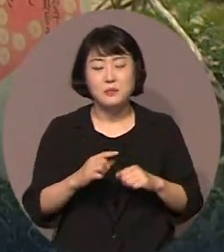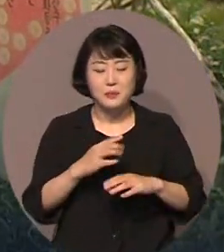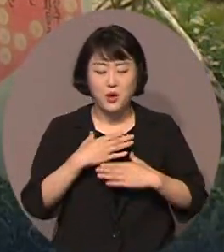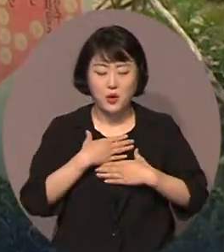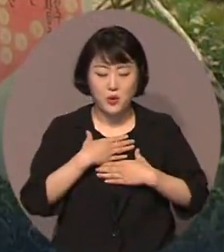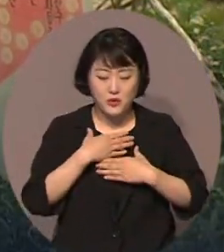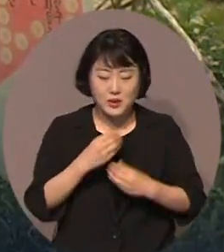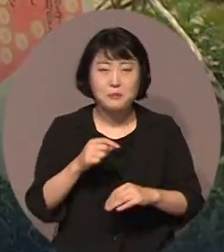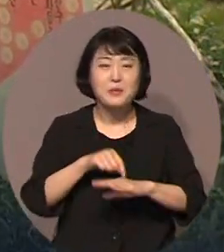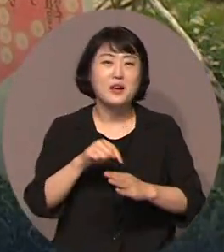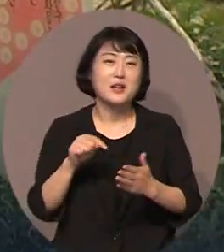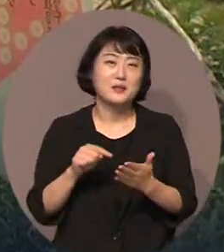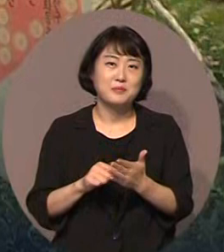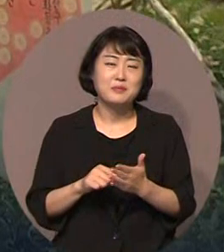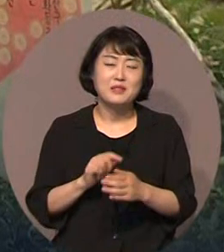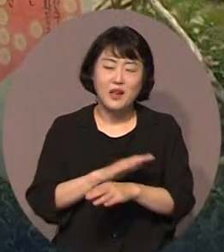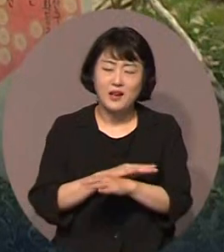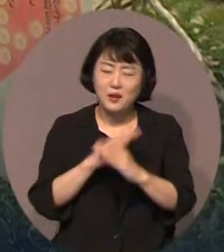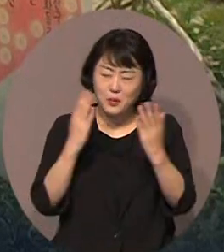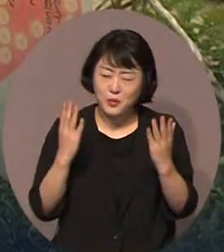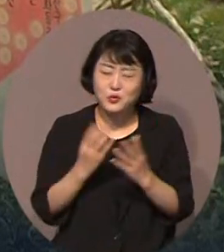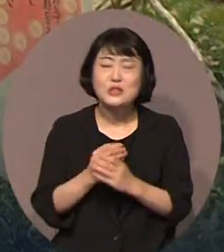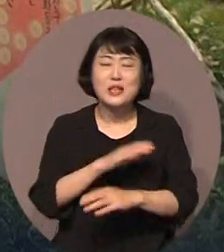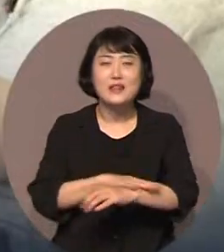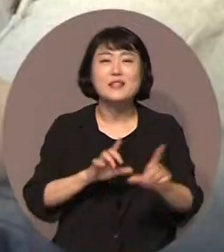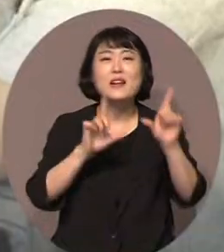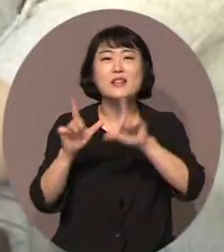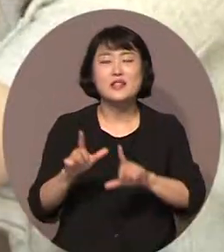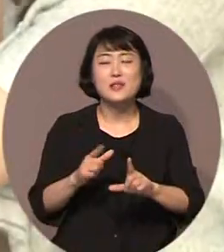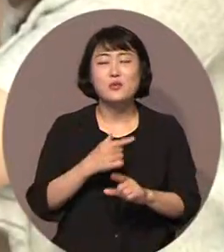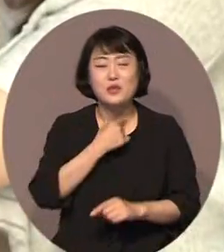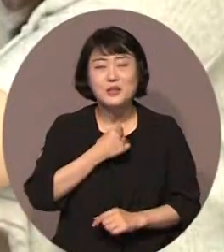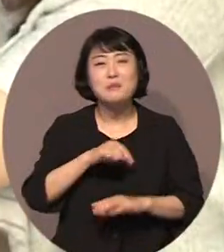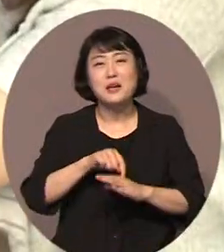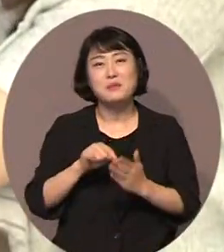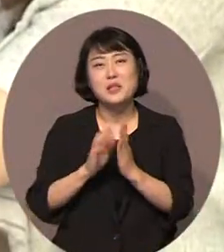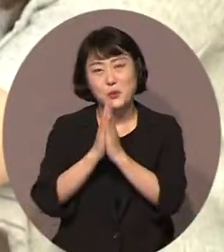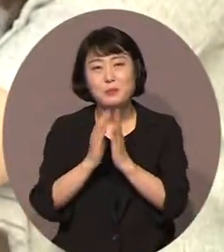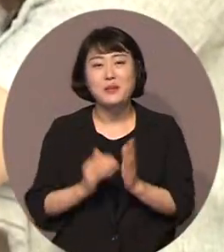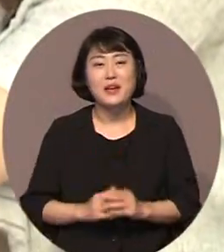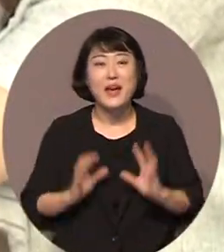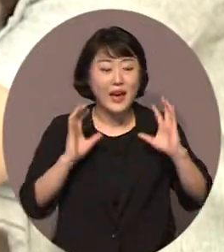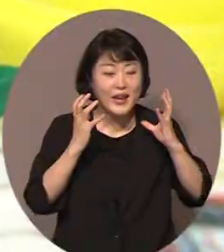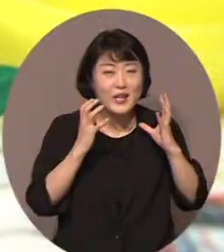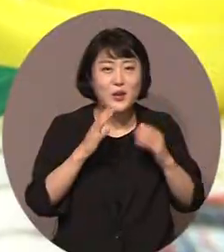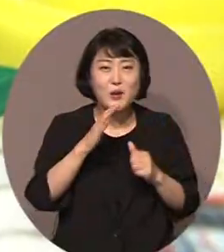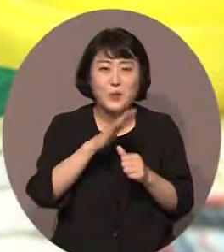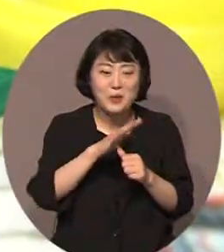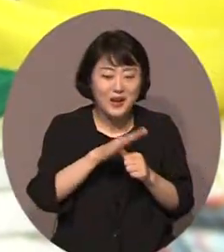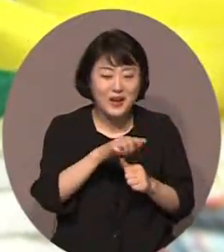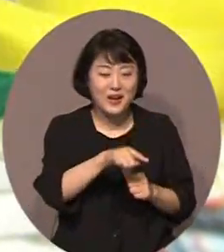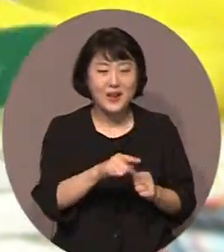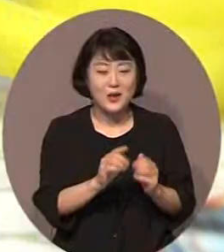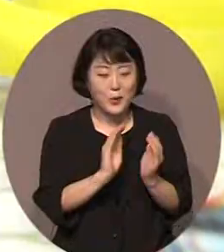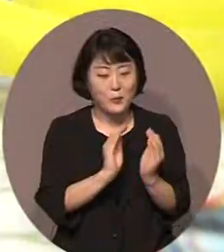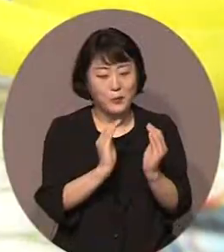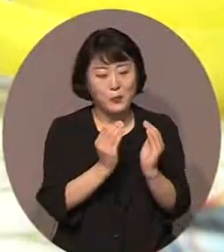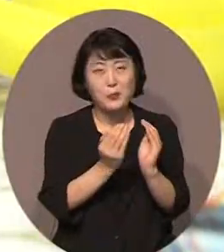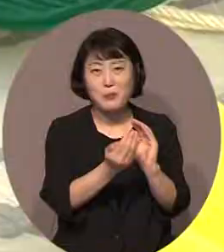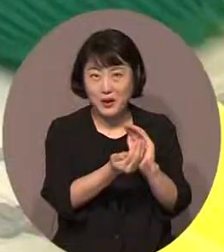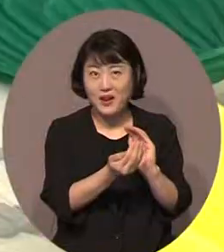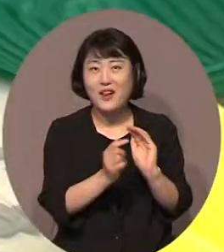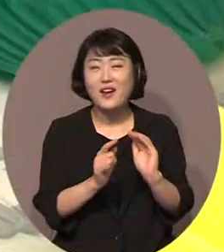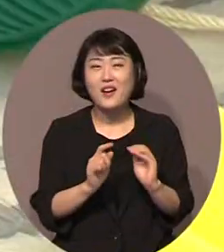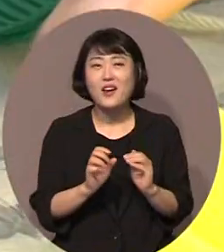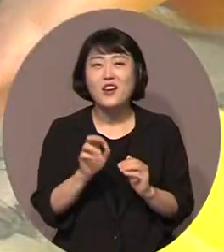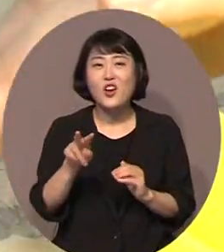잘 살기를 바라는 마음으로 기도 올렸습니다. 아이들도 고사리 손으로 연꽃잎을 하나하나 이어붙이며